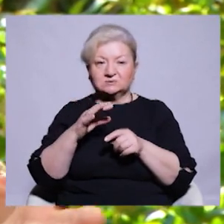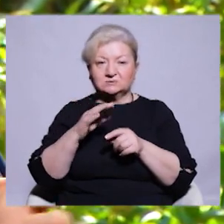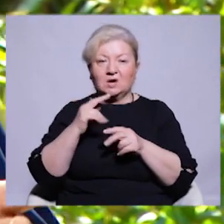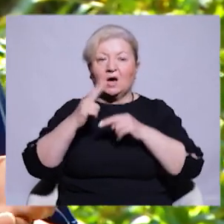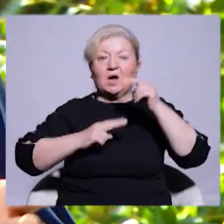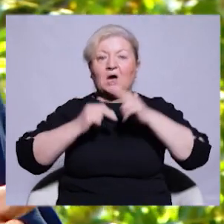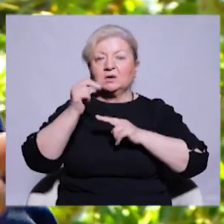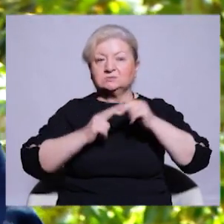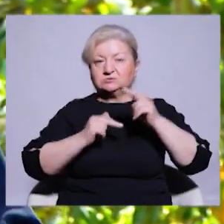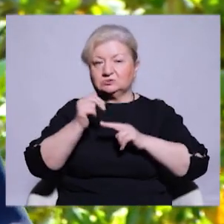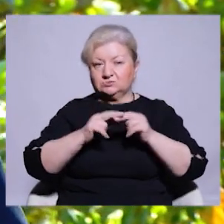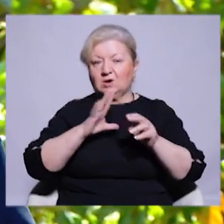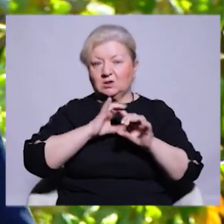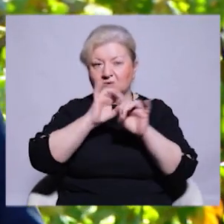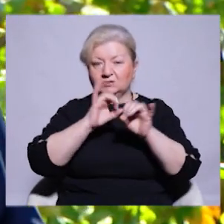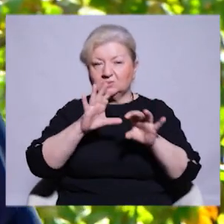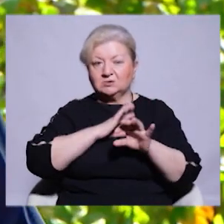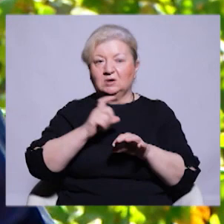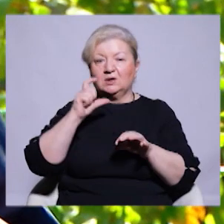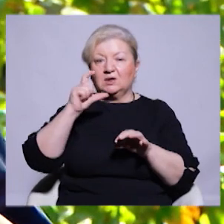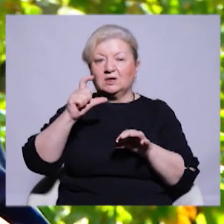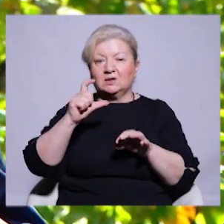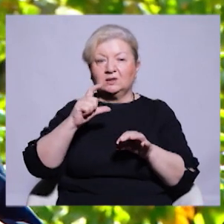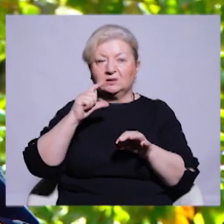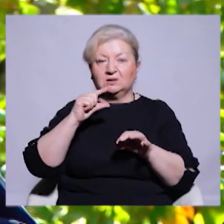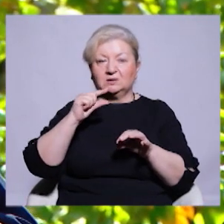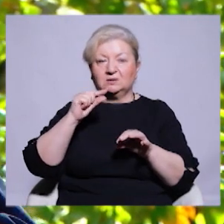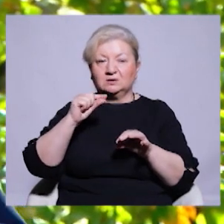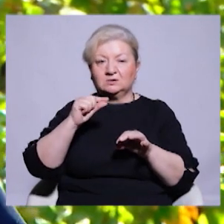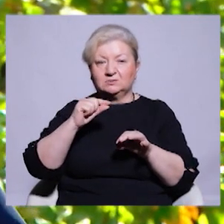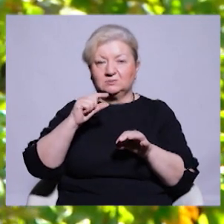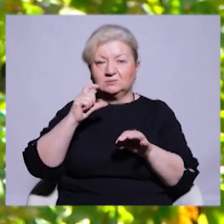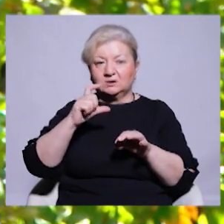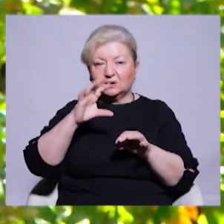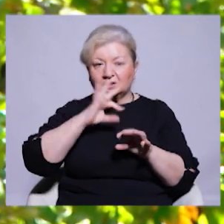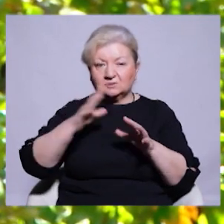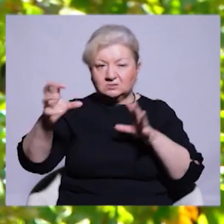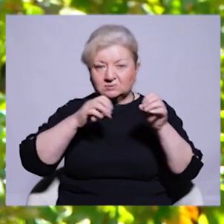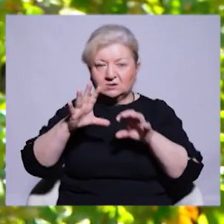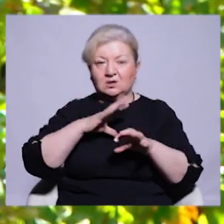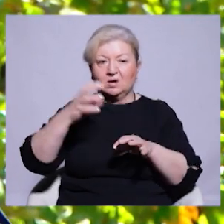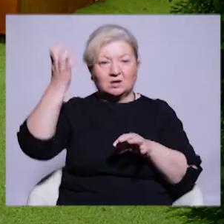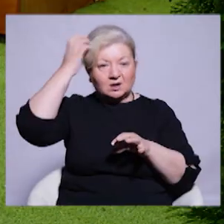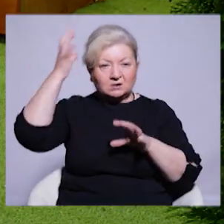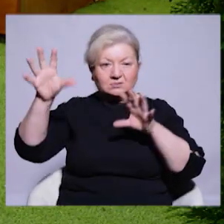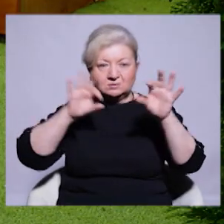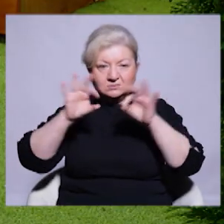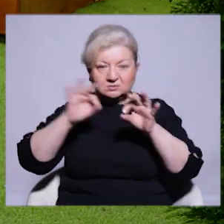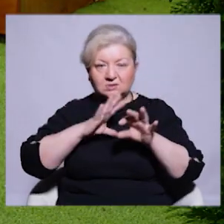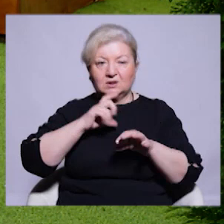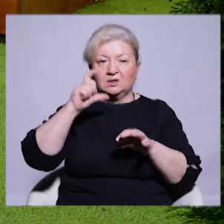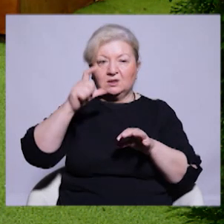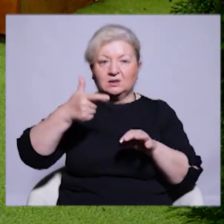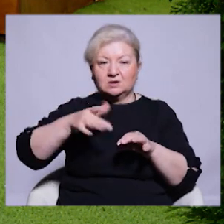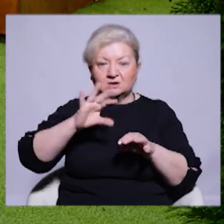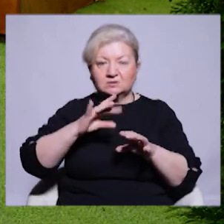ვახტანგის აღმშენებლობის საკითხი. მე გითხარით, რომ ჰერეთი შემოიერთა, შემდგომში კახეთ-ჰერეთის სამთავრო შეიქმნა, შემოიერთა